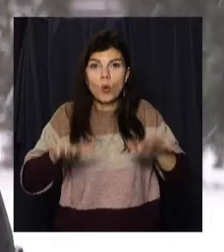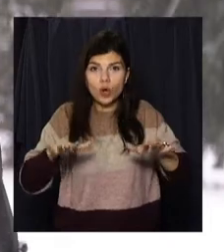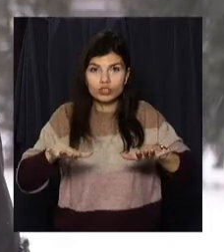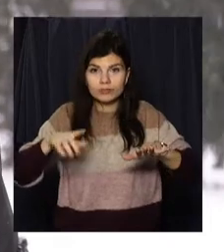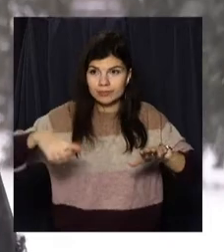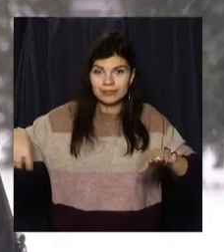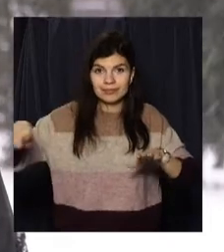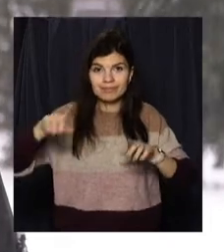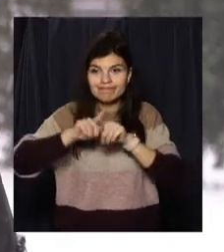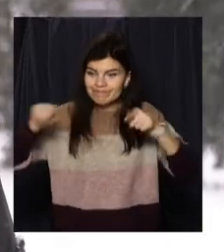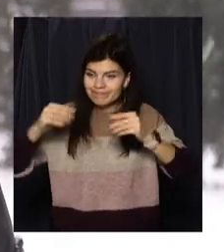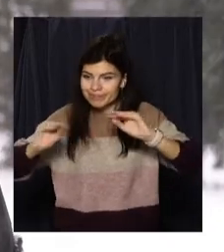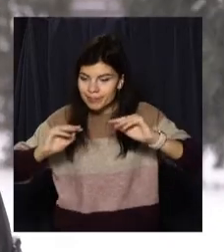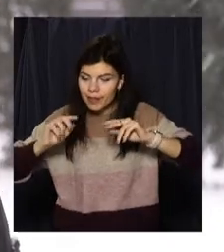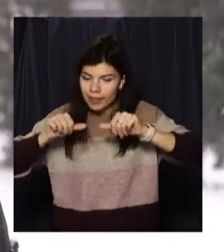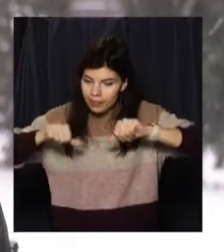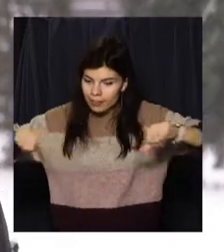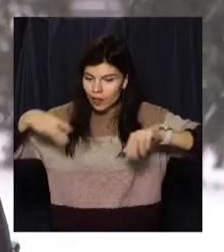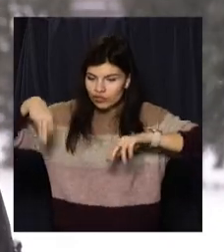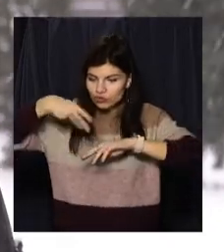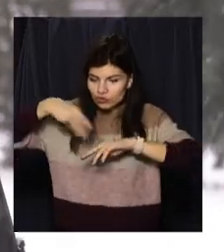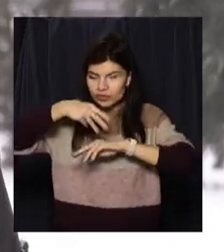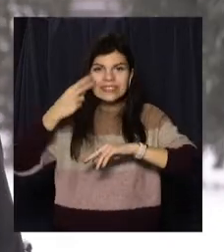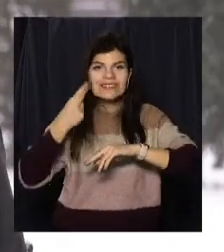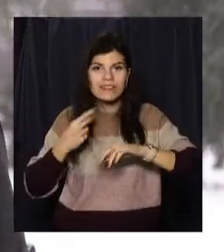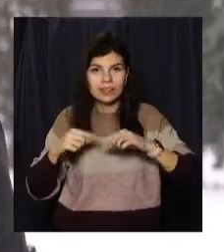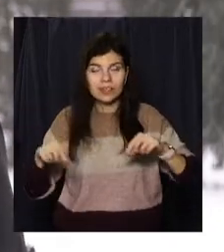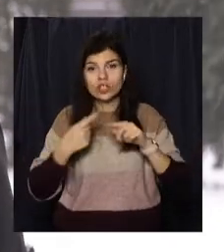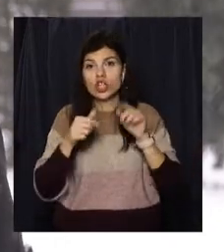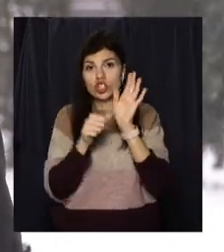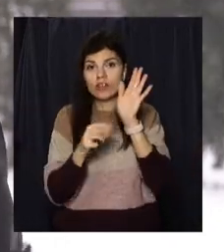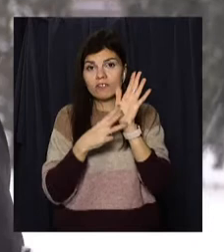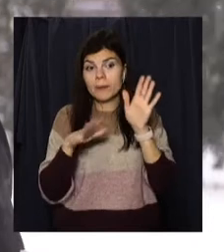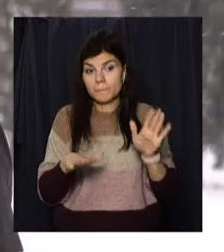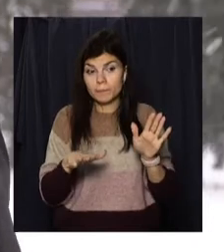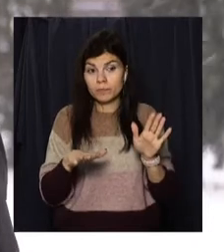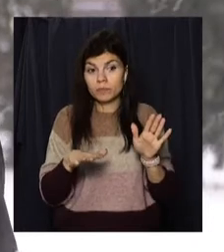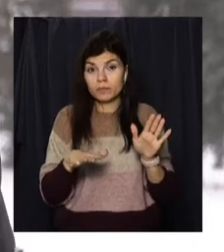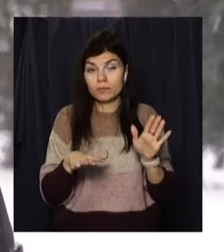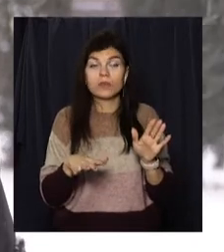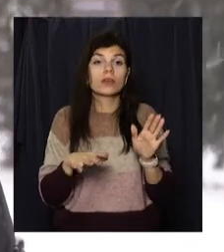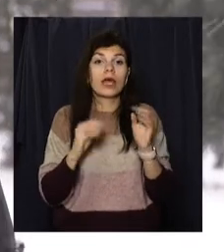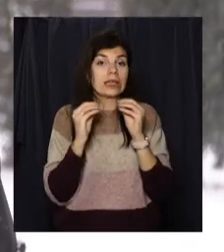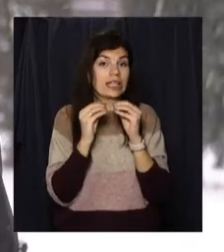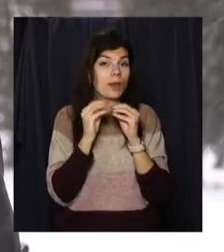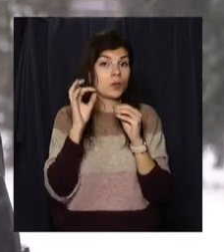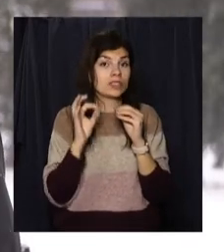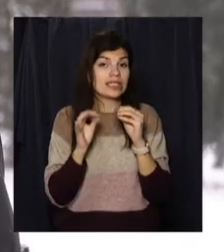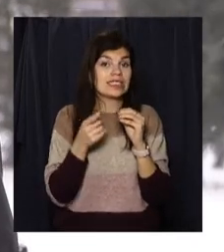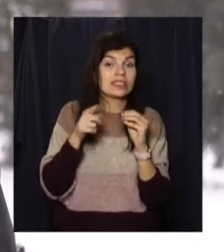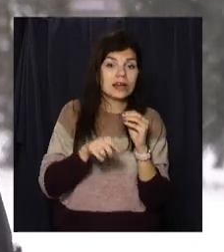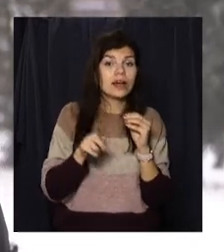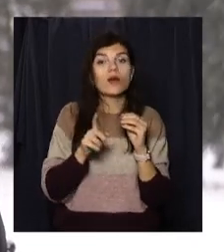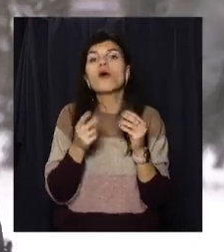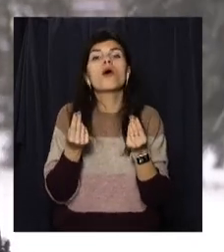майданчиків. Це близько 680 паркувальних місць, 10% з яких